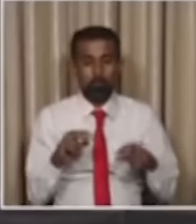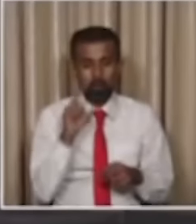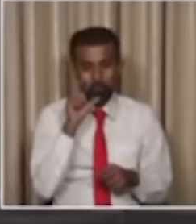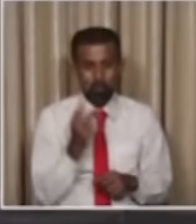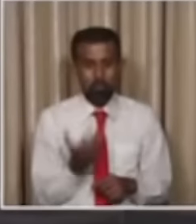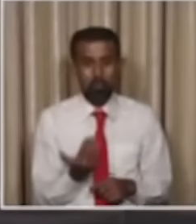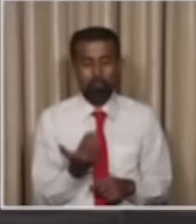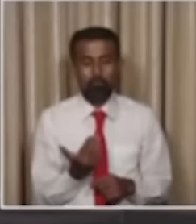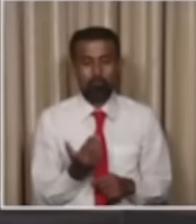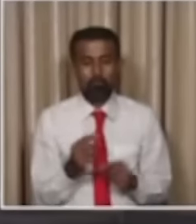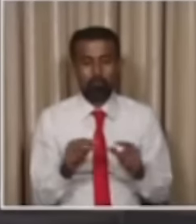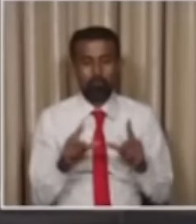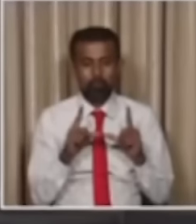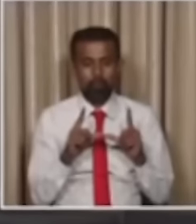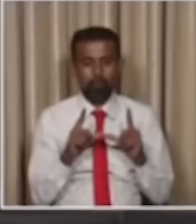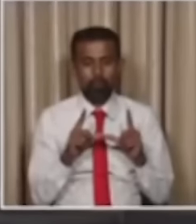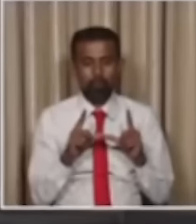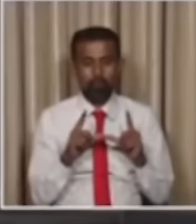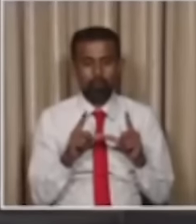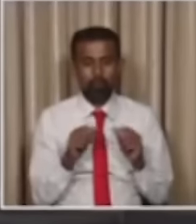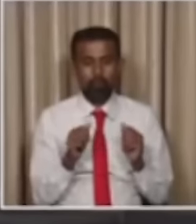ඕනේ. YouTube නාලිකා